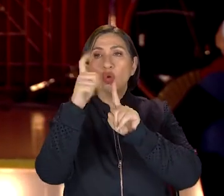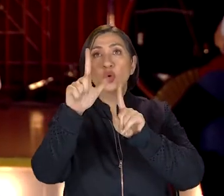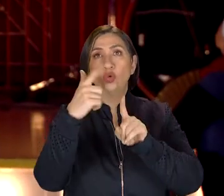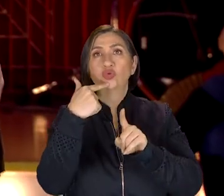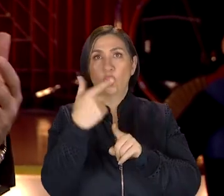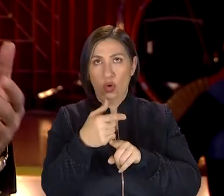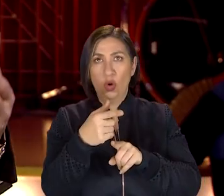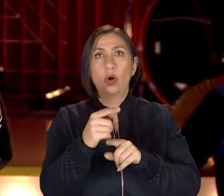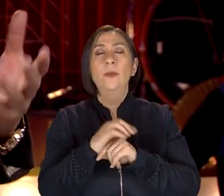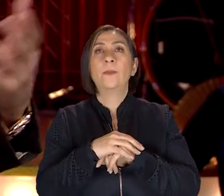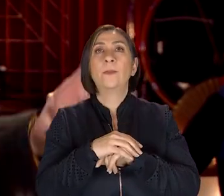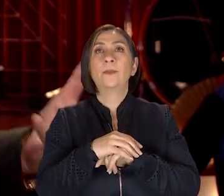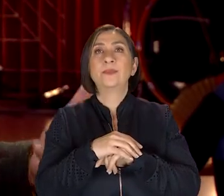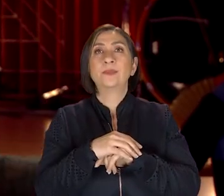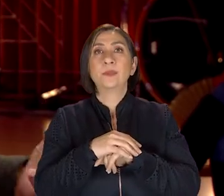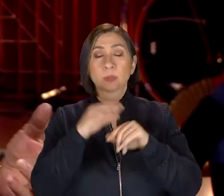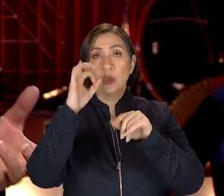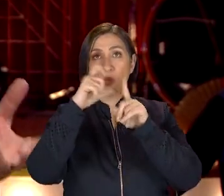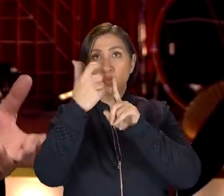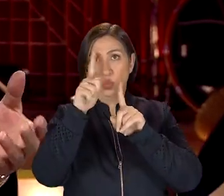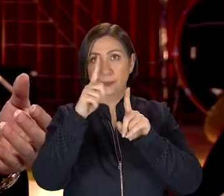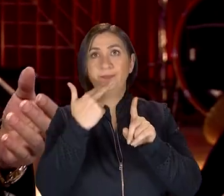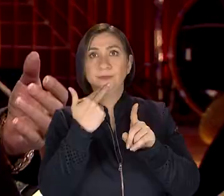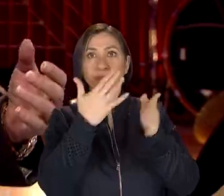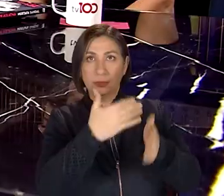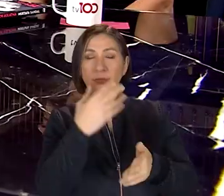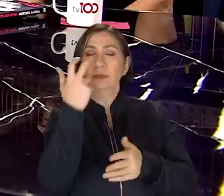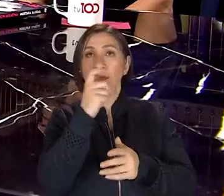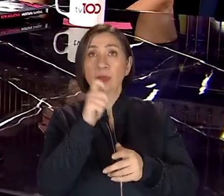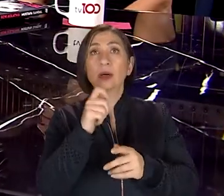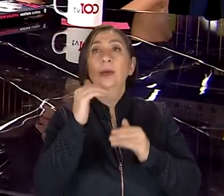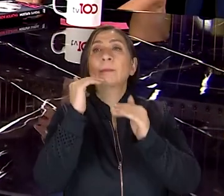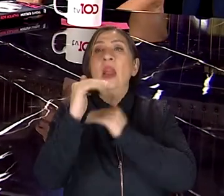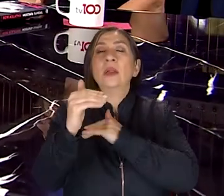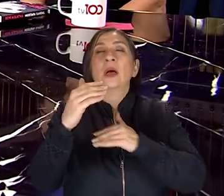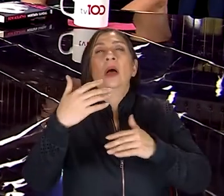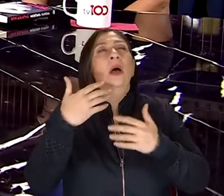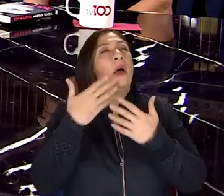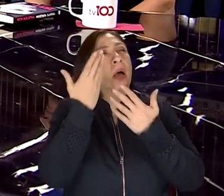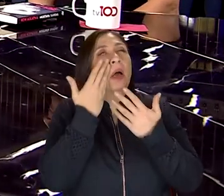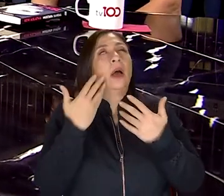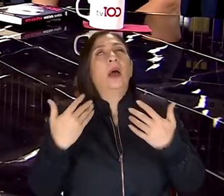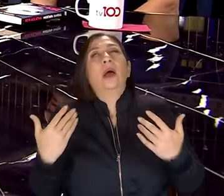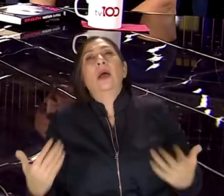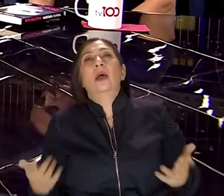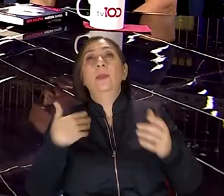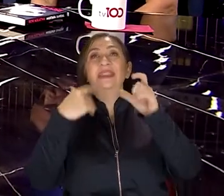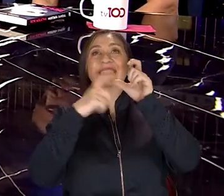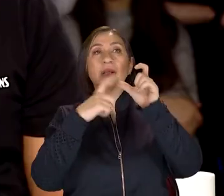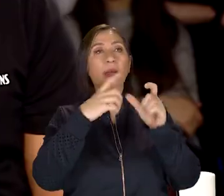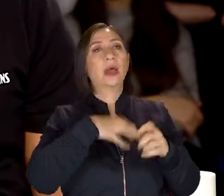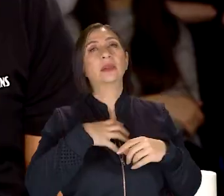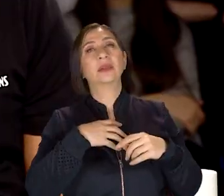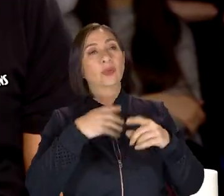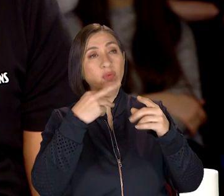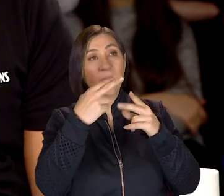Hı hı. Ödül Fankala Turka grubunun solisti Ödül söylüyor. Millet kendinden geçiyor. Ben hiç Serdar söylerken